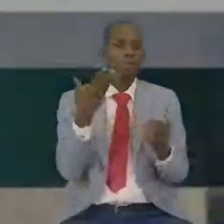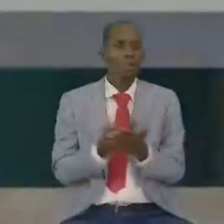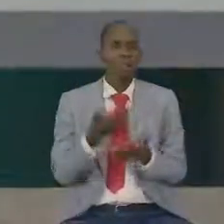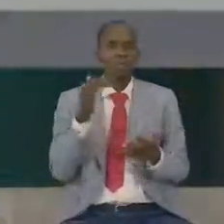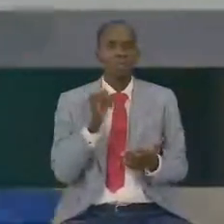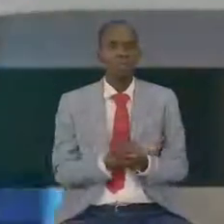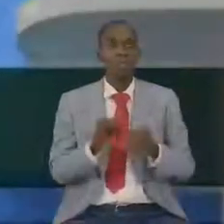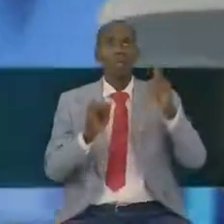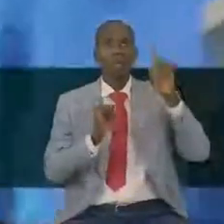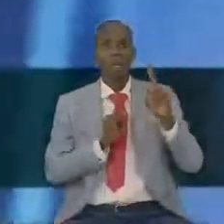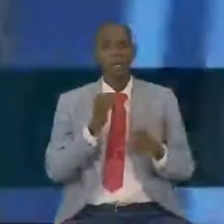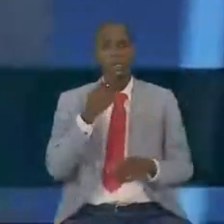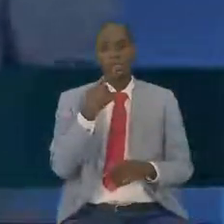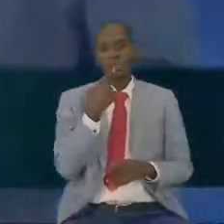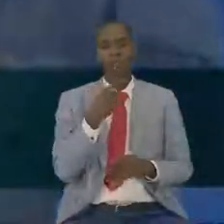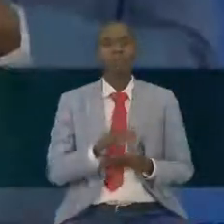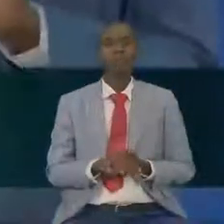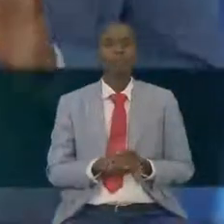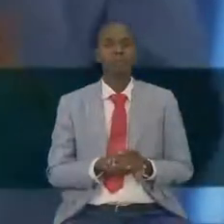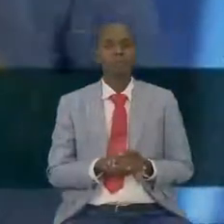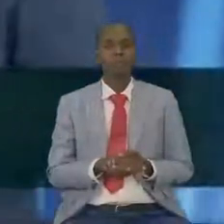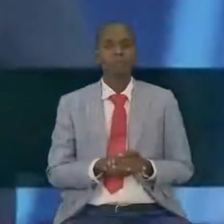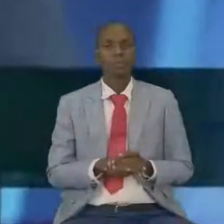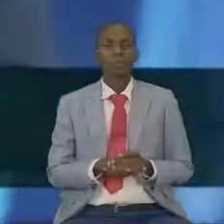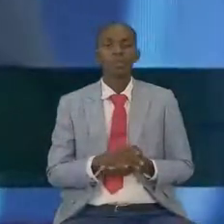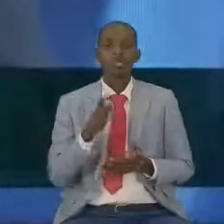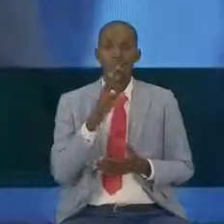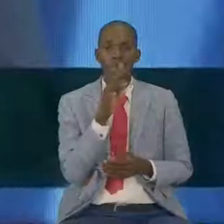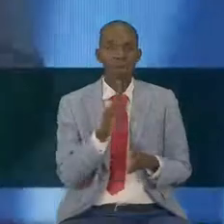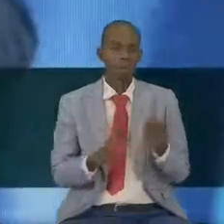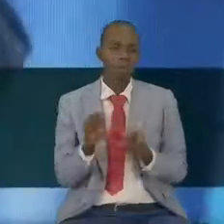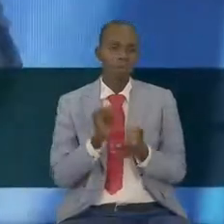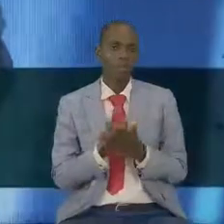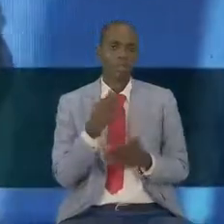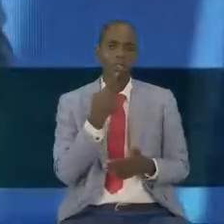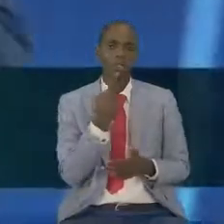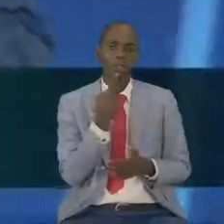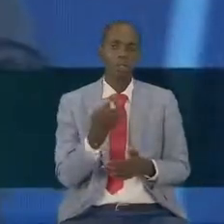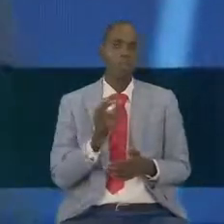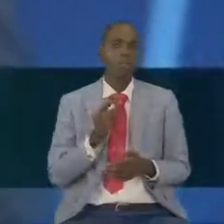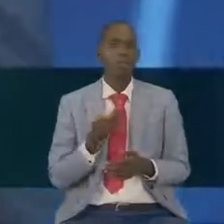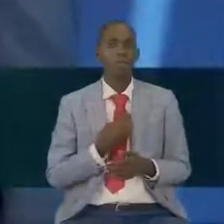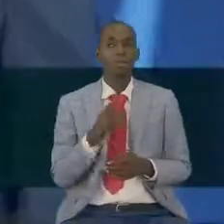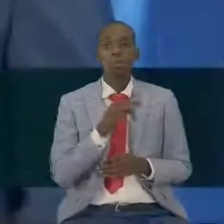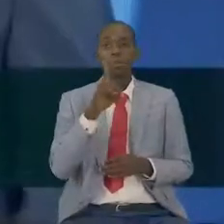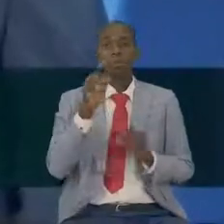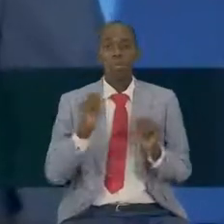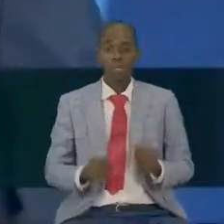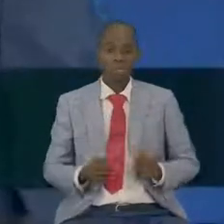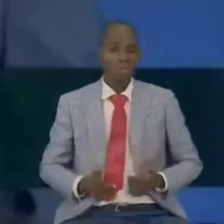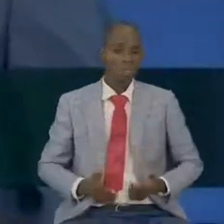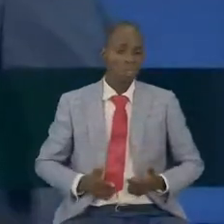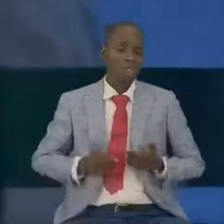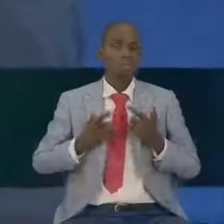fais... Mais si tu écoutes sa voix et si tu fais tout ce que je te dirai, il y a qui nous disent, personne ne peut vivre pour ne pas avoir